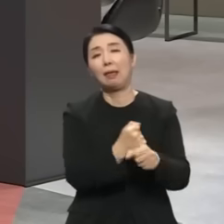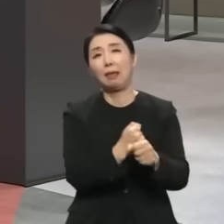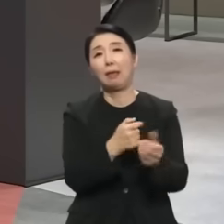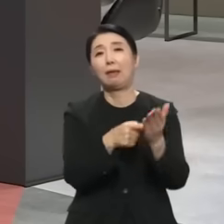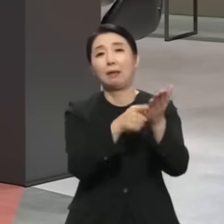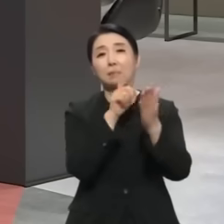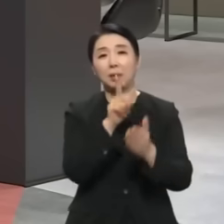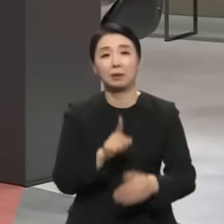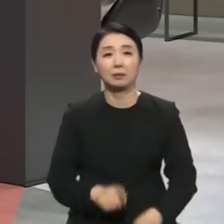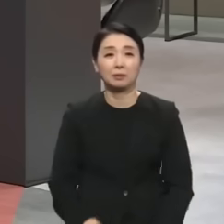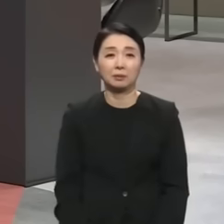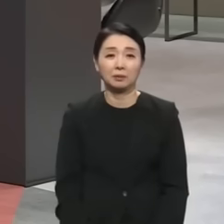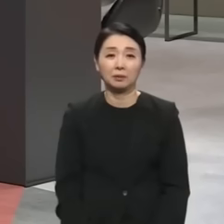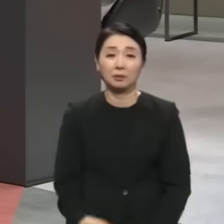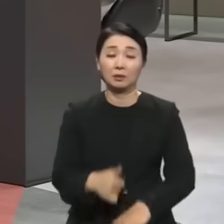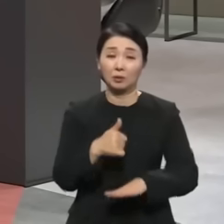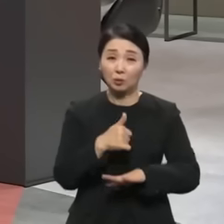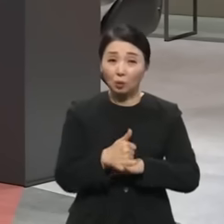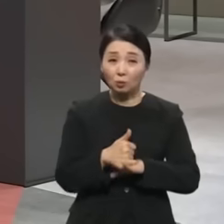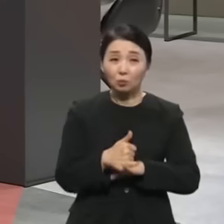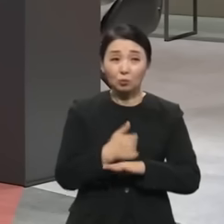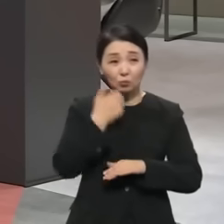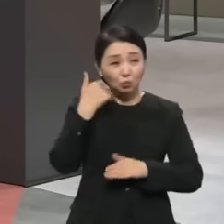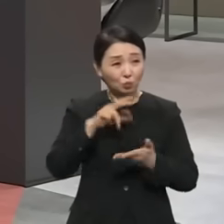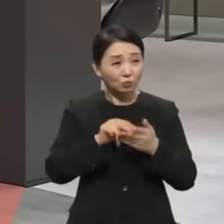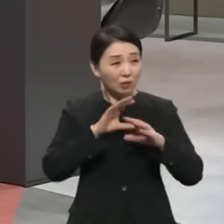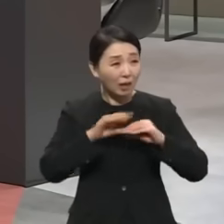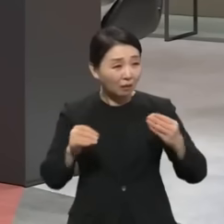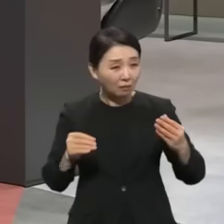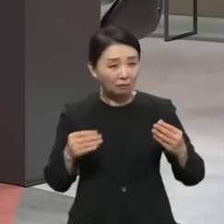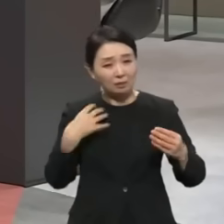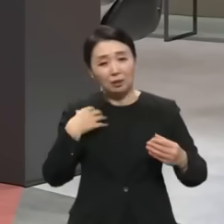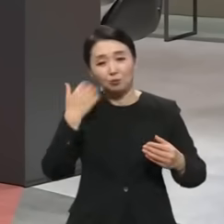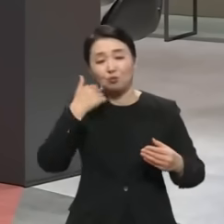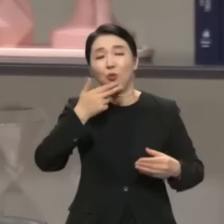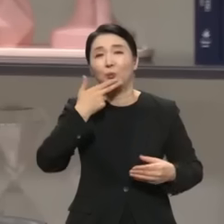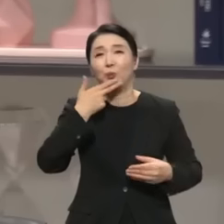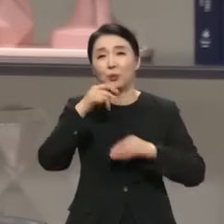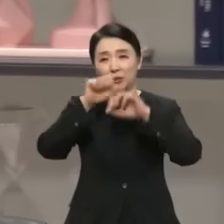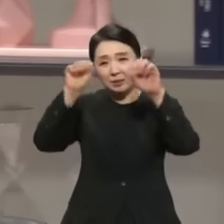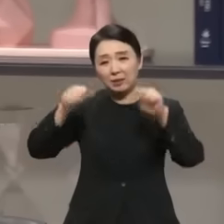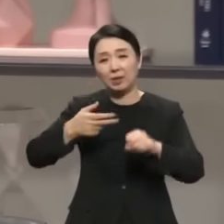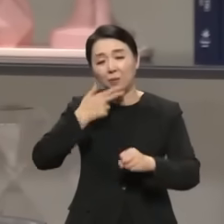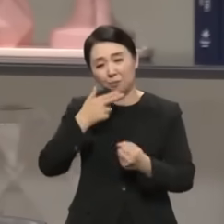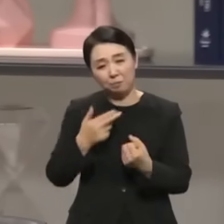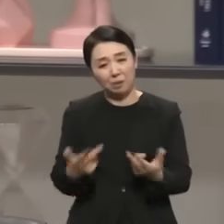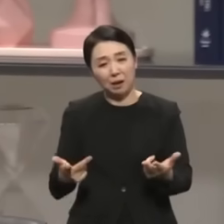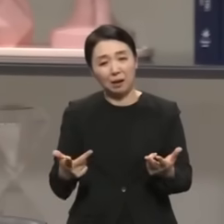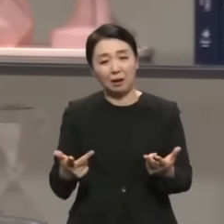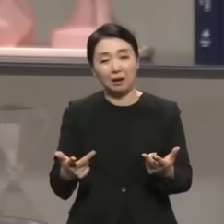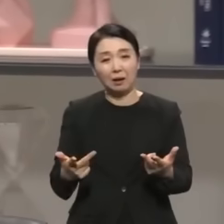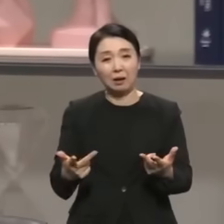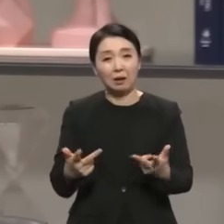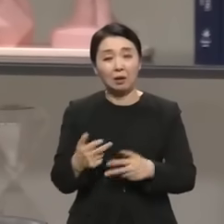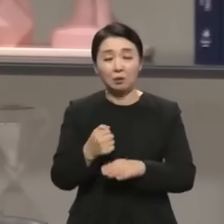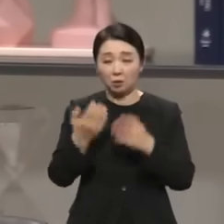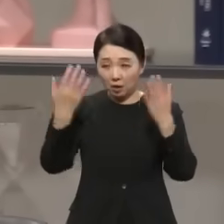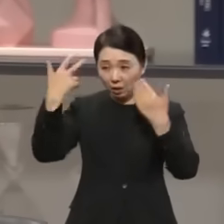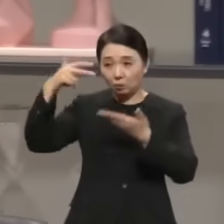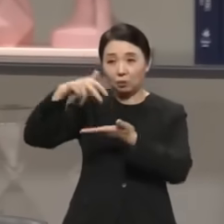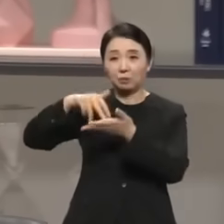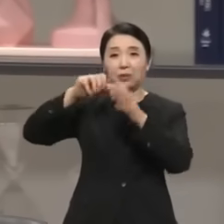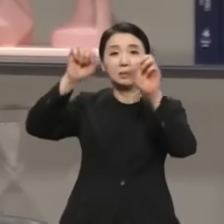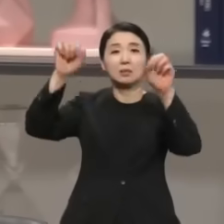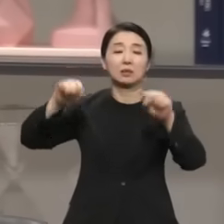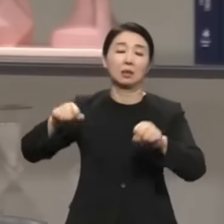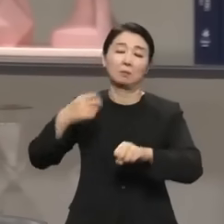떠돌아다니거든요 결국에 이렇다면 아무도이 문제를 해결할 수 있는 그런 시스템 자체가 부재한 거기 때문에 이거는 조금 더 학교 차원의